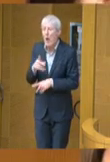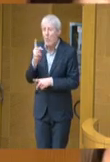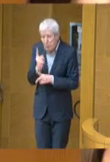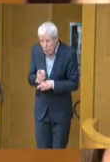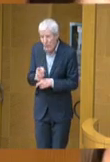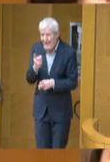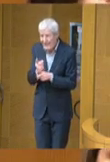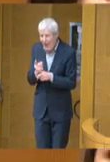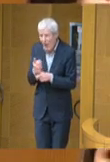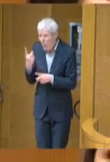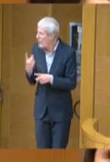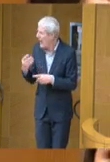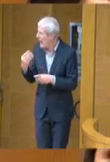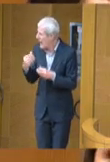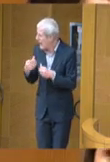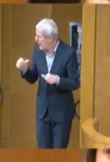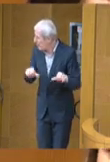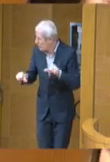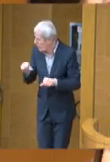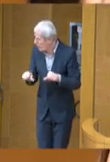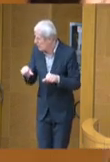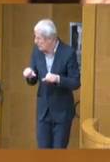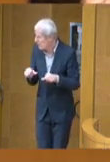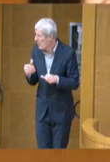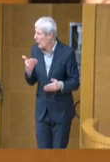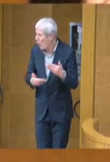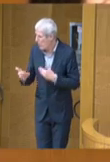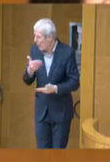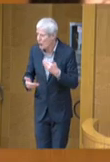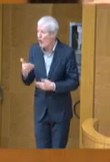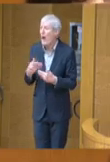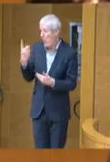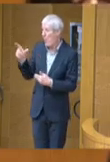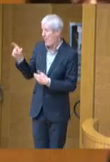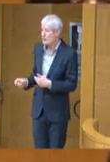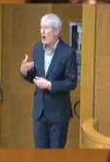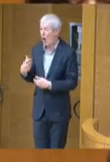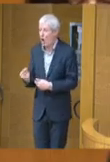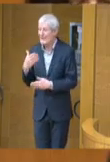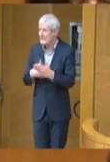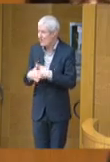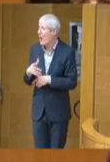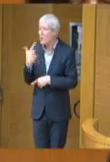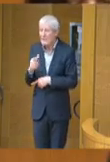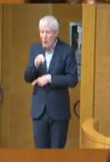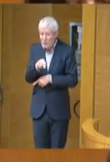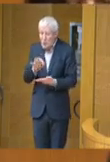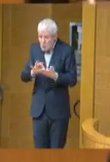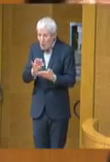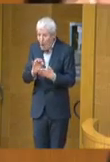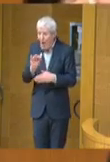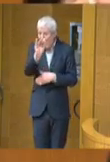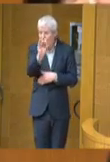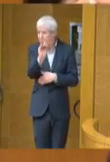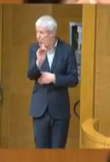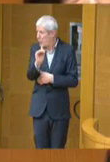lavoratore con disabilità. Questo non è giusto. È importante questo, perché la scuola forma il futuro, e se il futuro è in mano